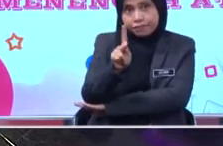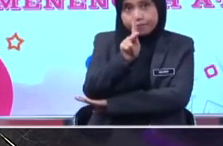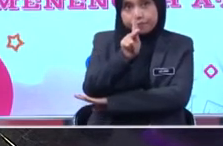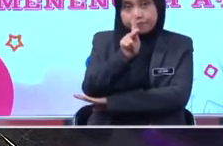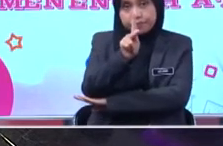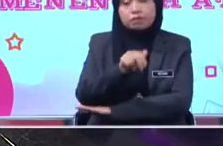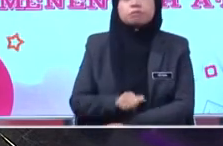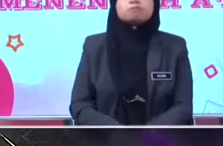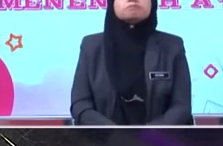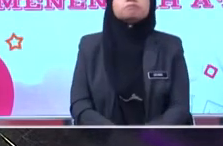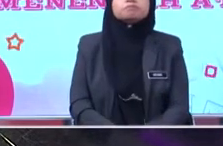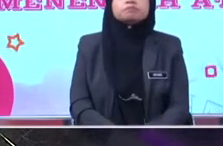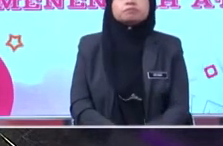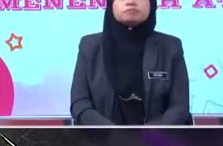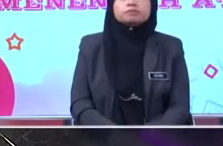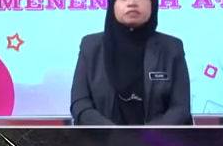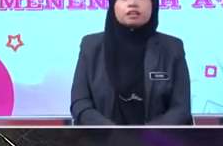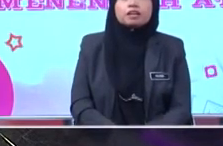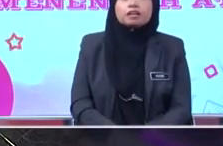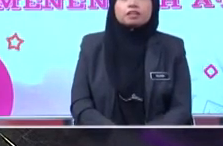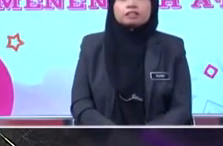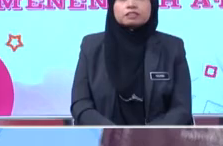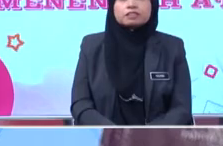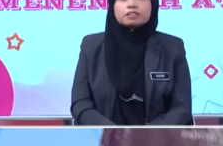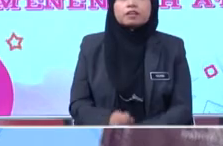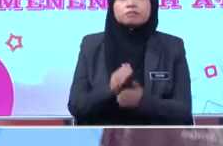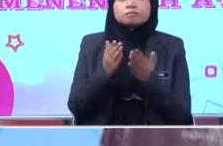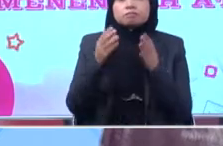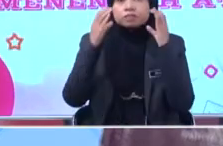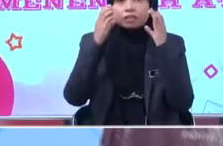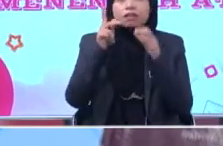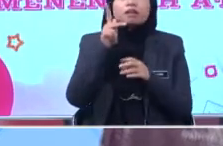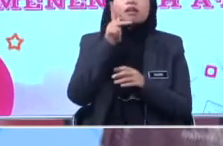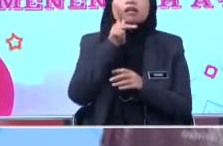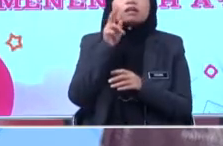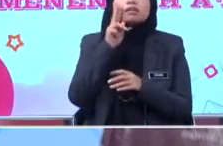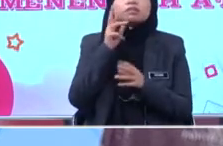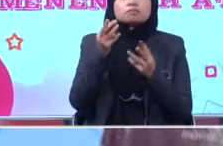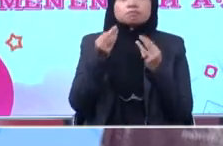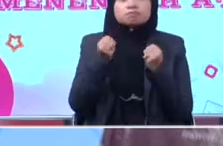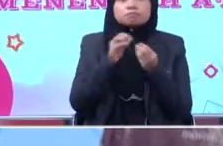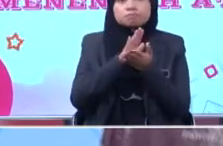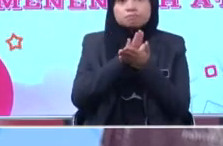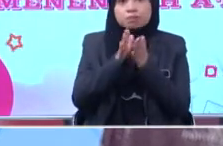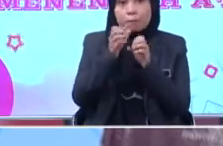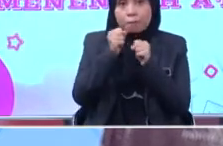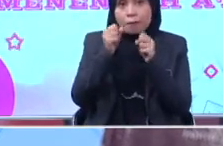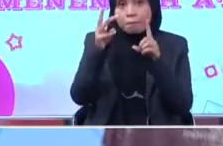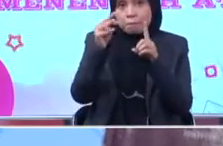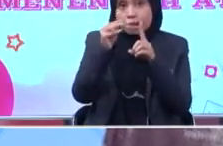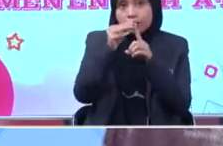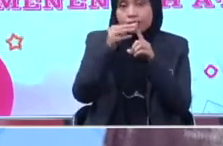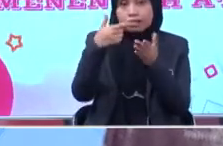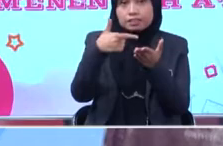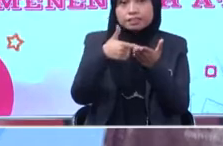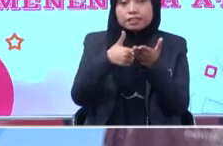site harap harap kali ini saya percaya dapatkan markah yang lebih tinggi